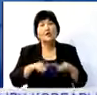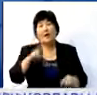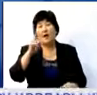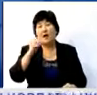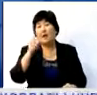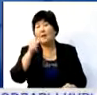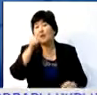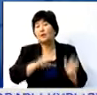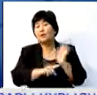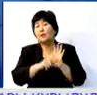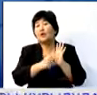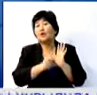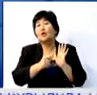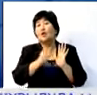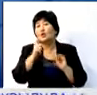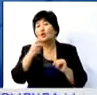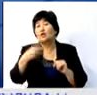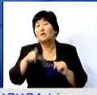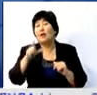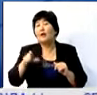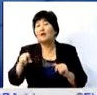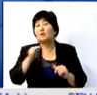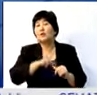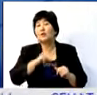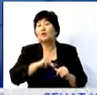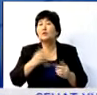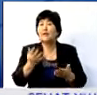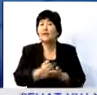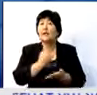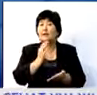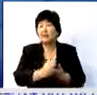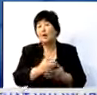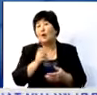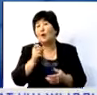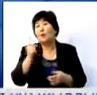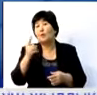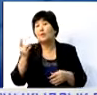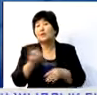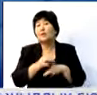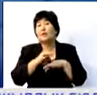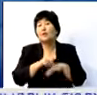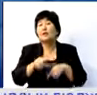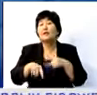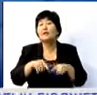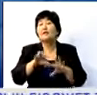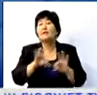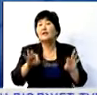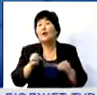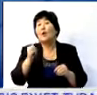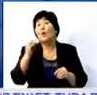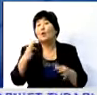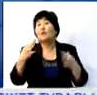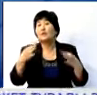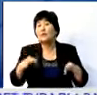Қармақшыда жыл басынан бері 120 адам бос орындар жәрмеңкесі арқылы екі қолға бір күрек тапты. 11-ші мәрте ұйымдастырылған кезекті жәрмеңкеде тағы 14